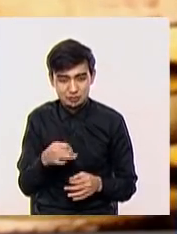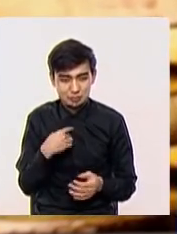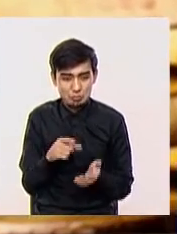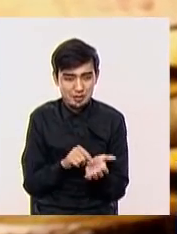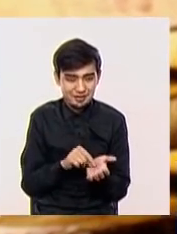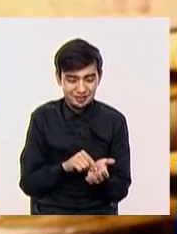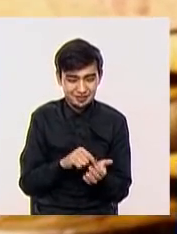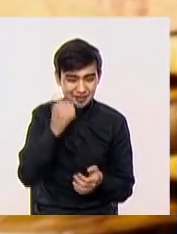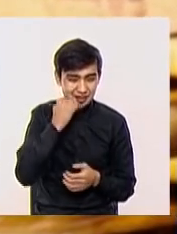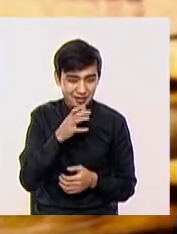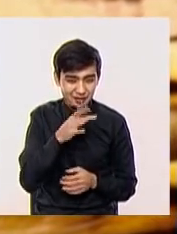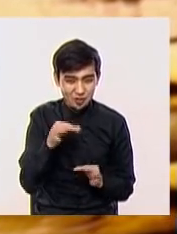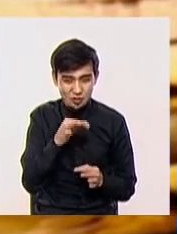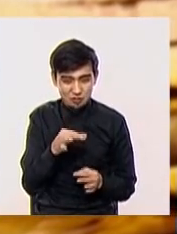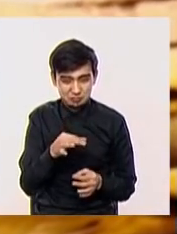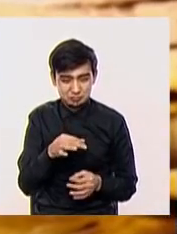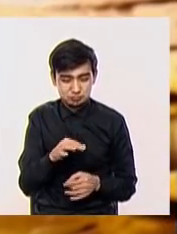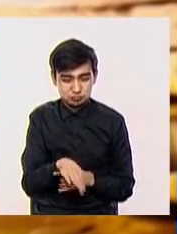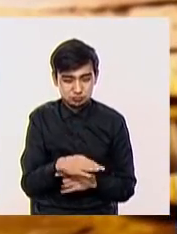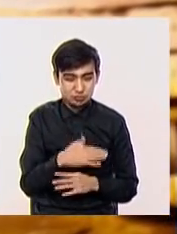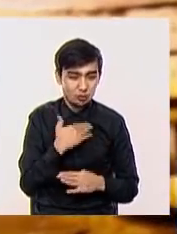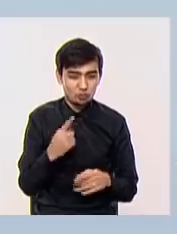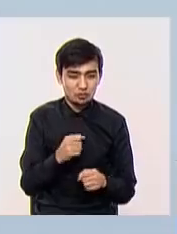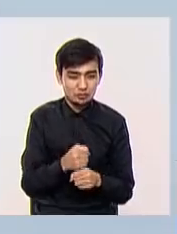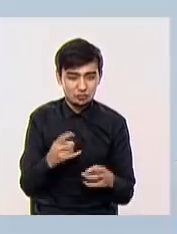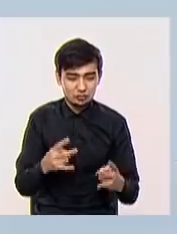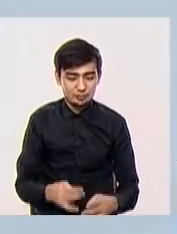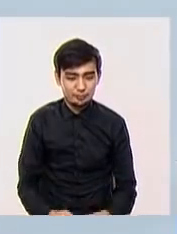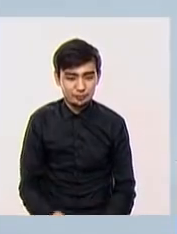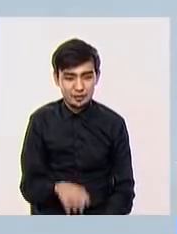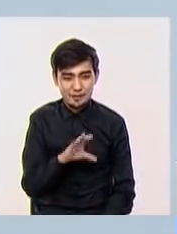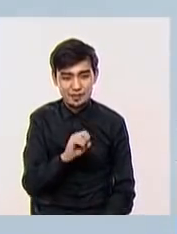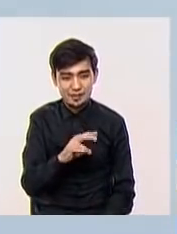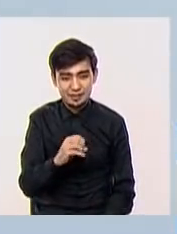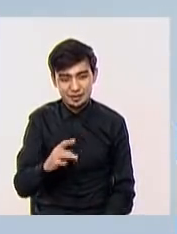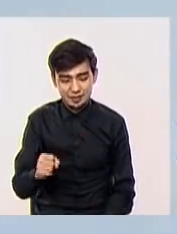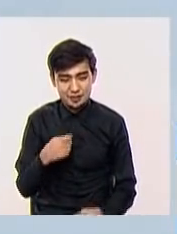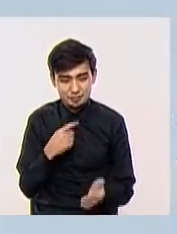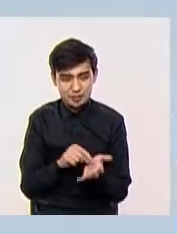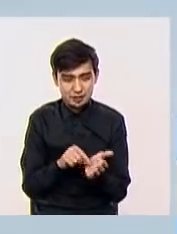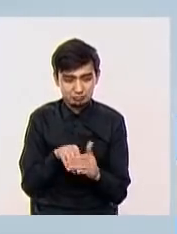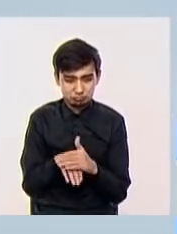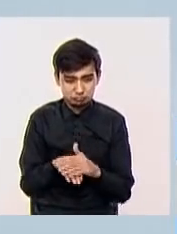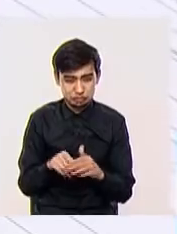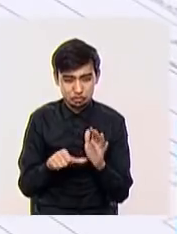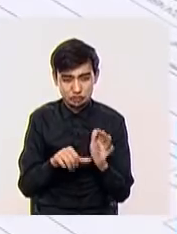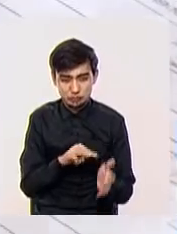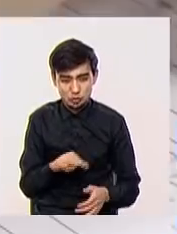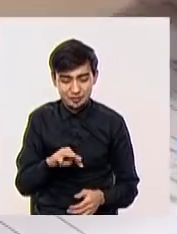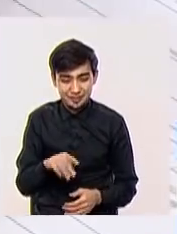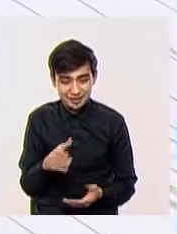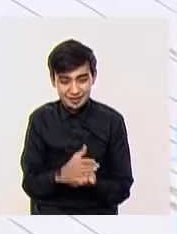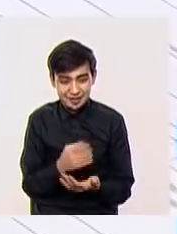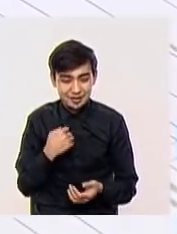пенсии в нищете, узнавала Людмила Батюшкина. Венера Бекузина, имея на пенсионном счету 6 миллионов тенге, поняла,